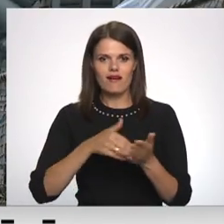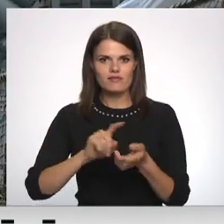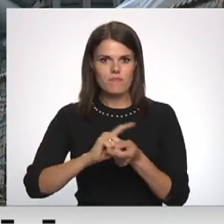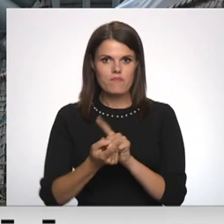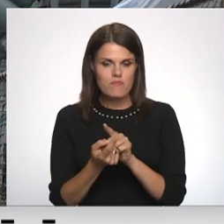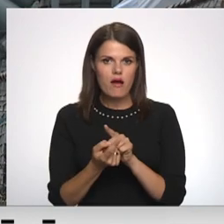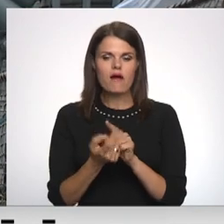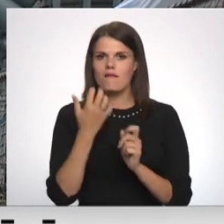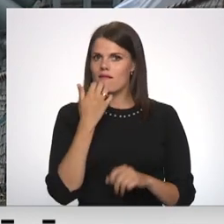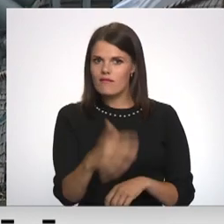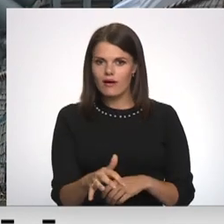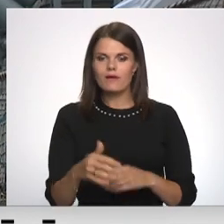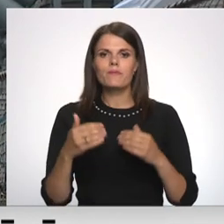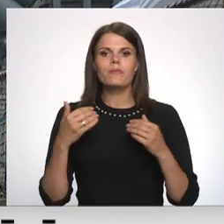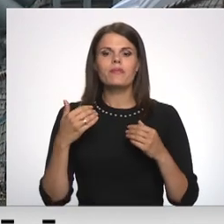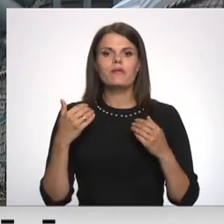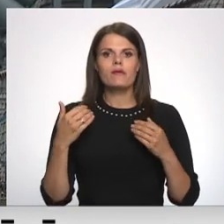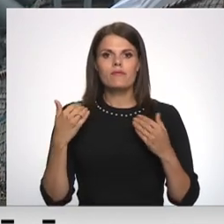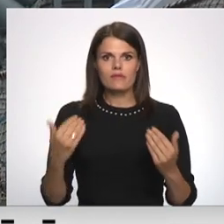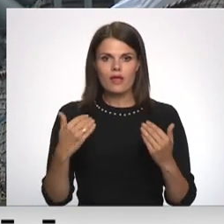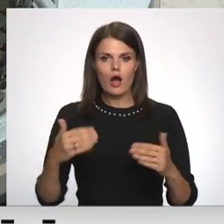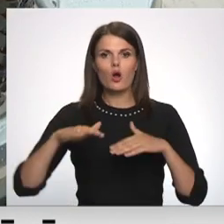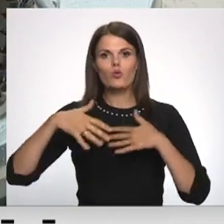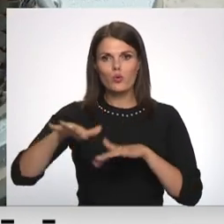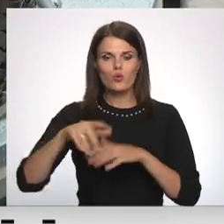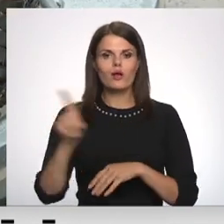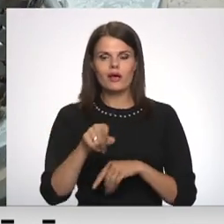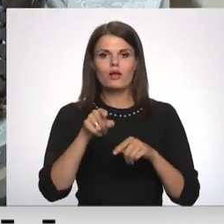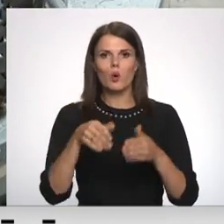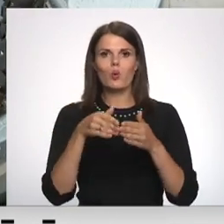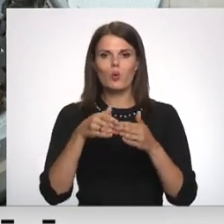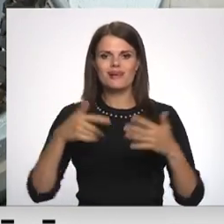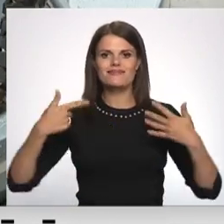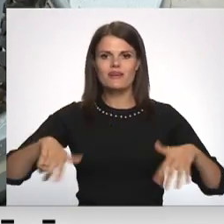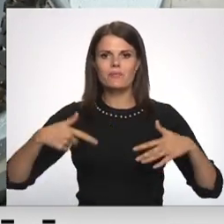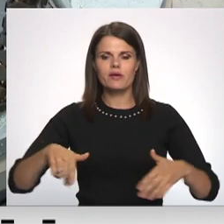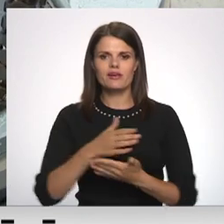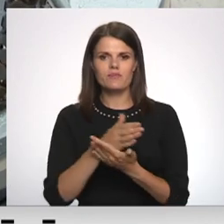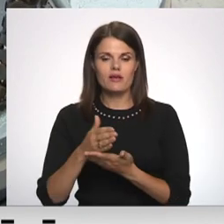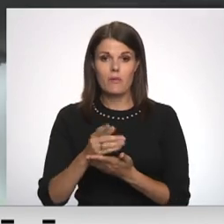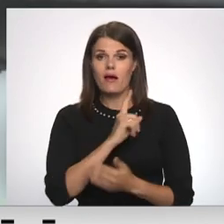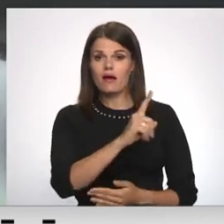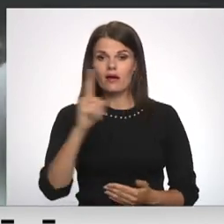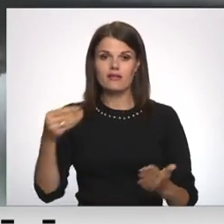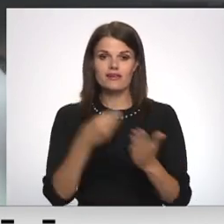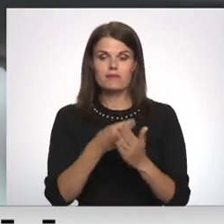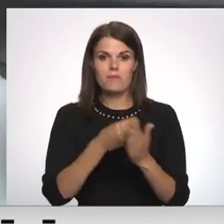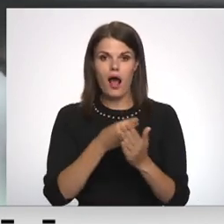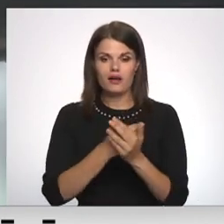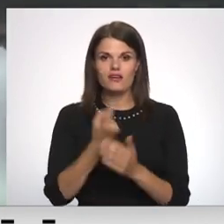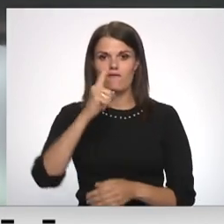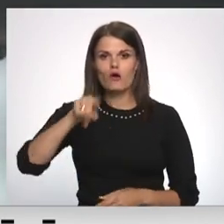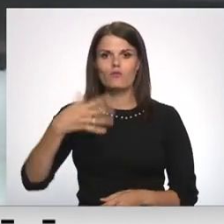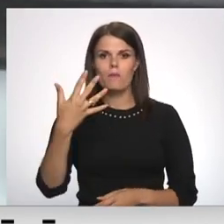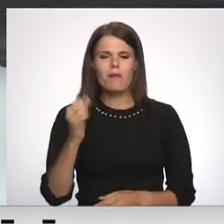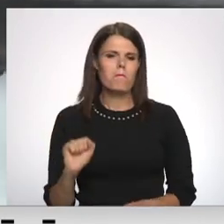Pašlaik jūras viļņus lauž 70 šādu kuģu. Katrs no tiem maksā vairāk nekā pusotru miljardu dolāru, liecina publiski